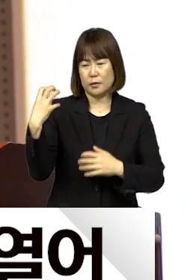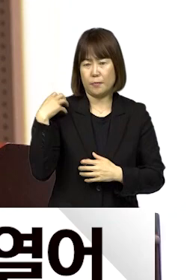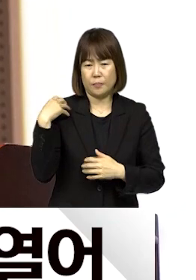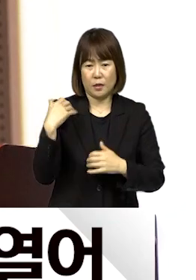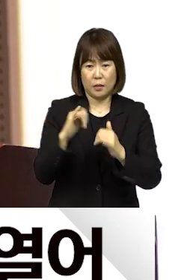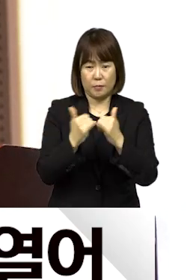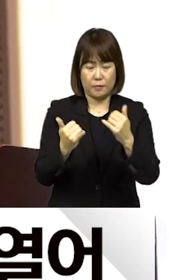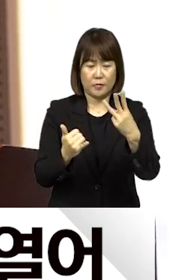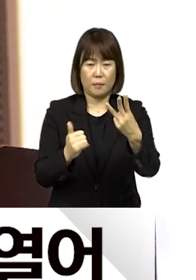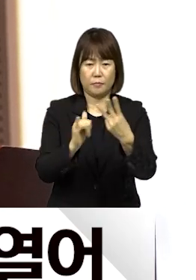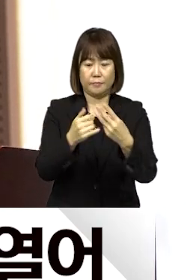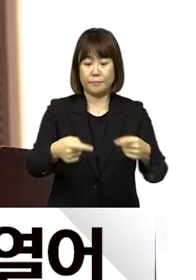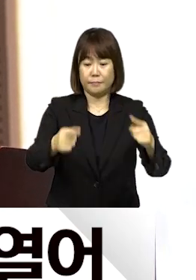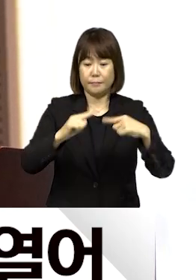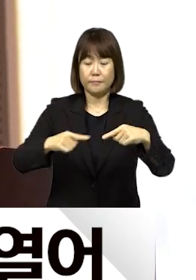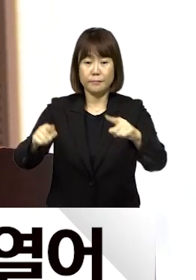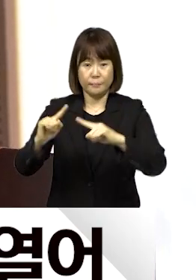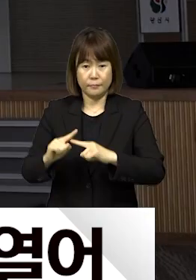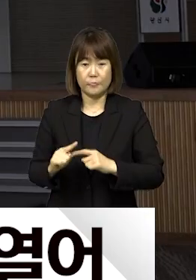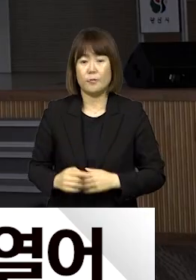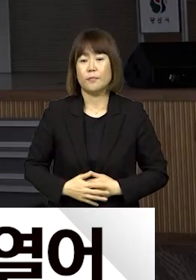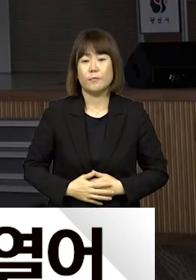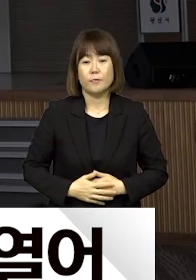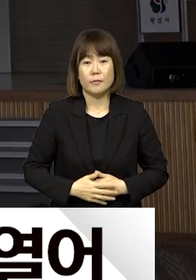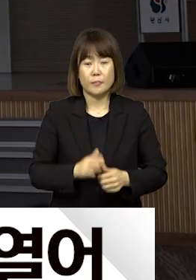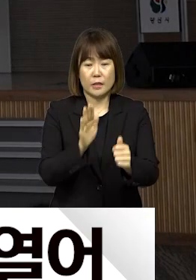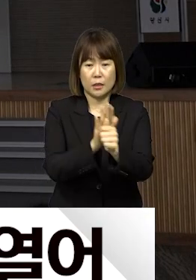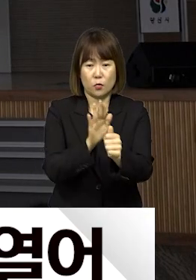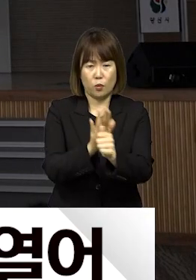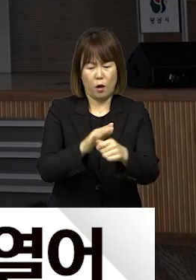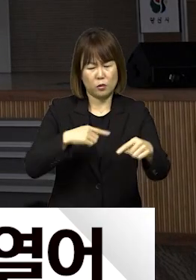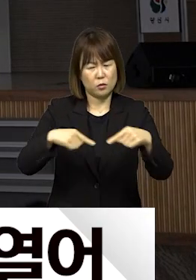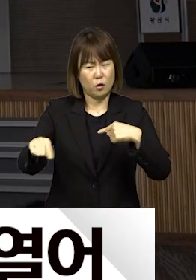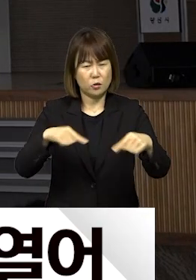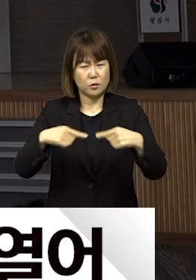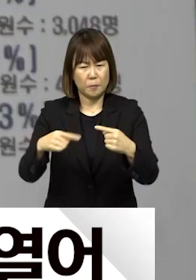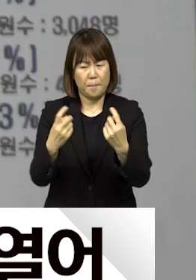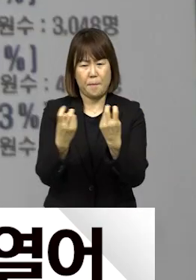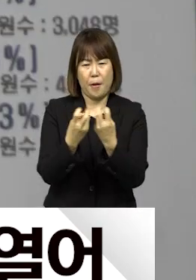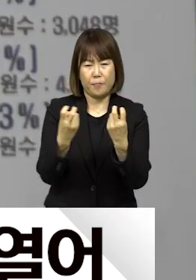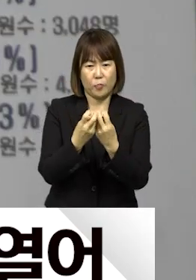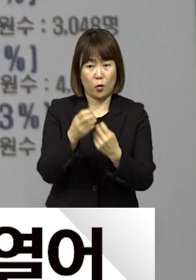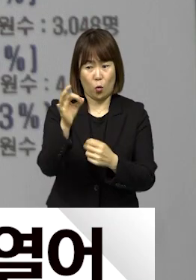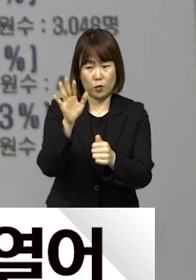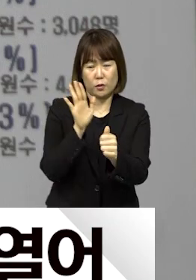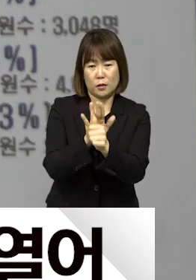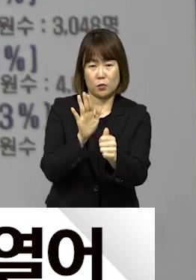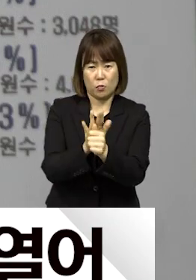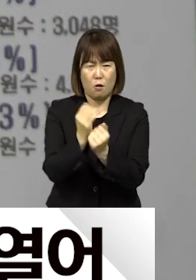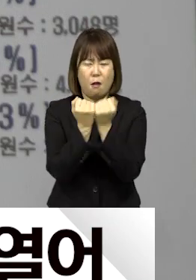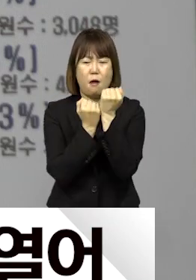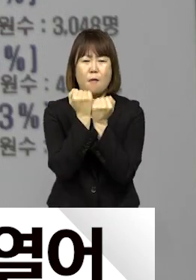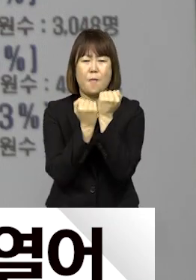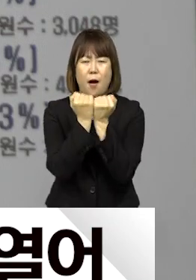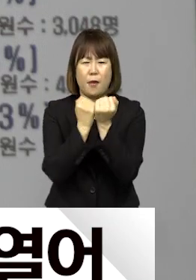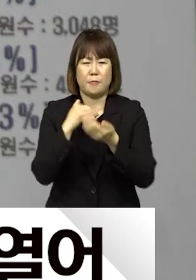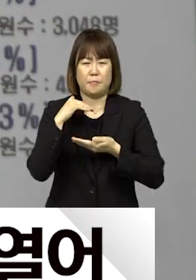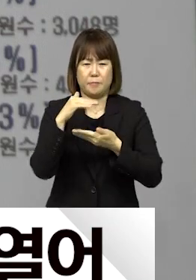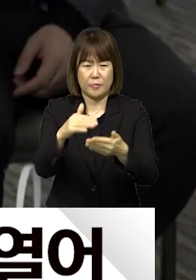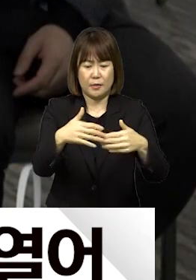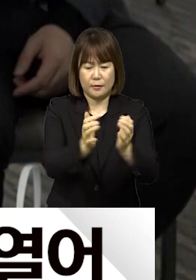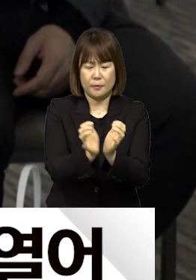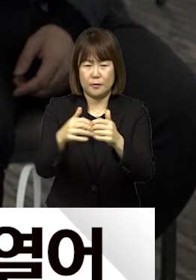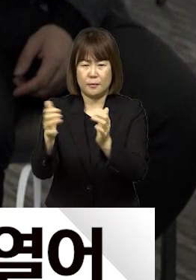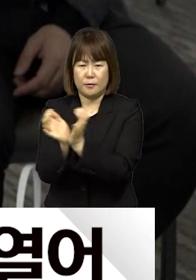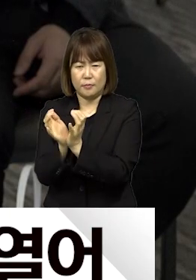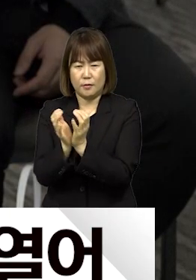기관 관계자 300여명이 참여한 가운데 각 기관들의 지원정책 방향 자금지원 등에 대한 설명과 함께